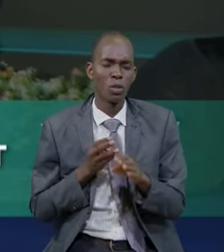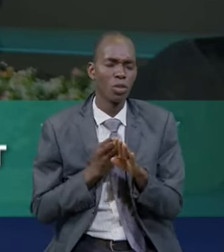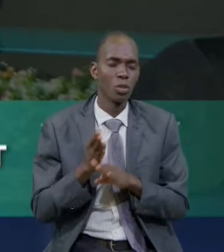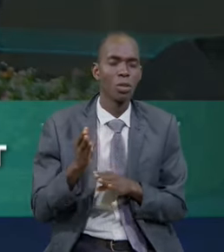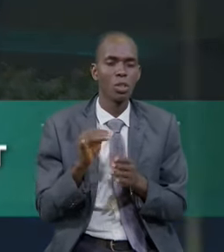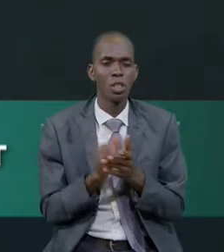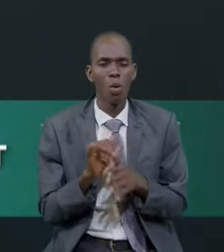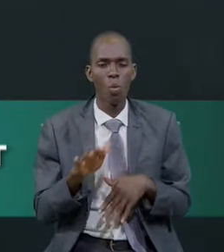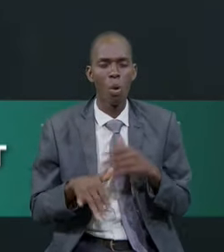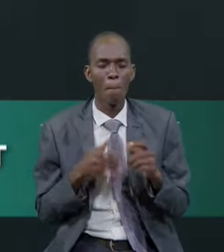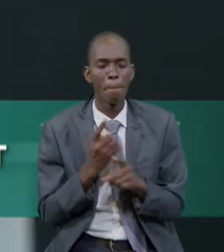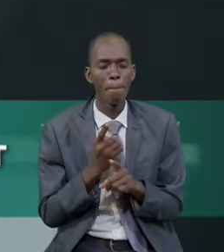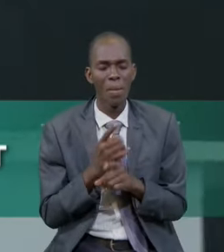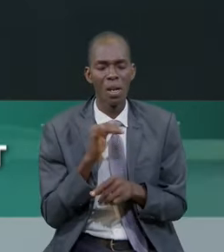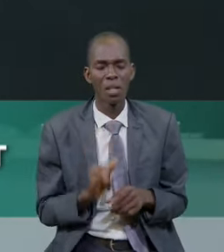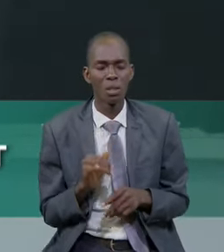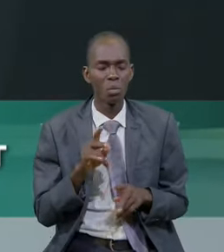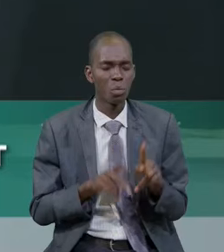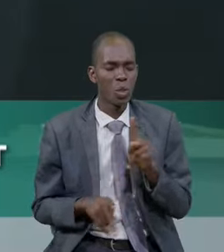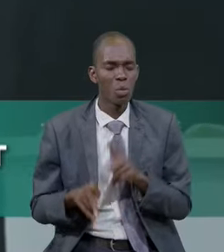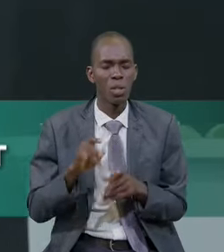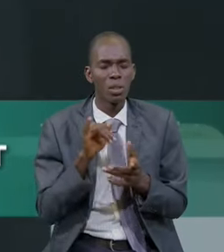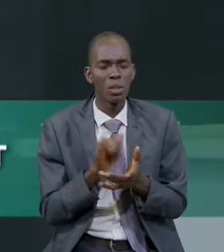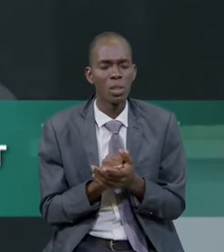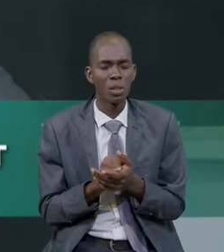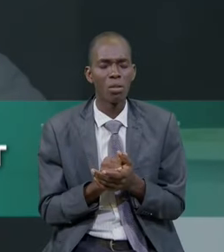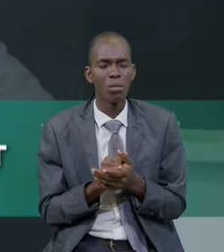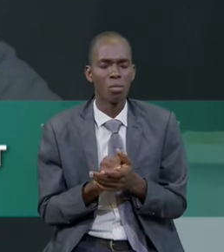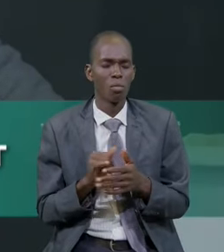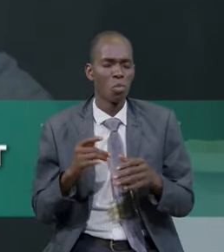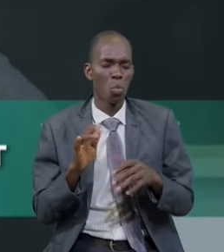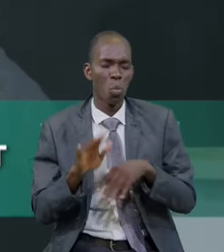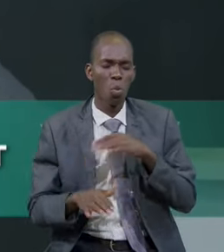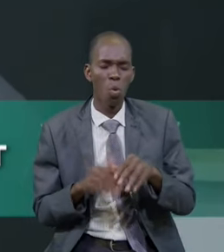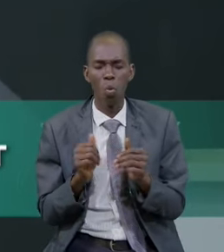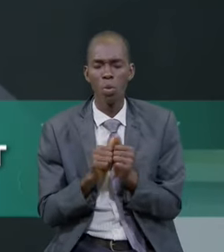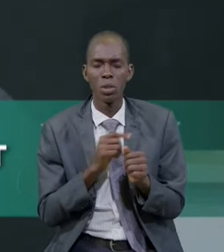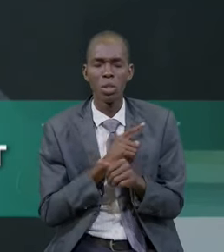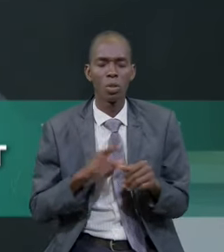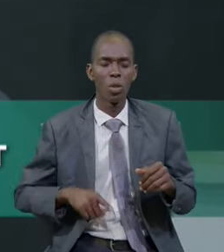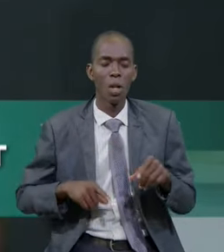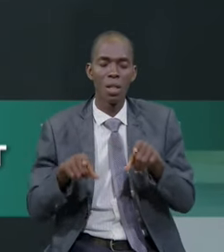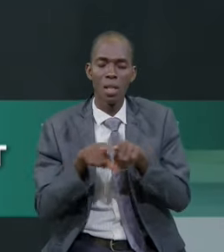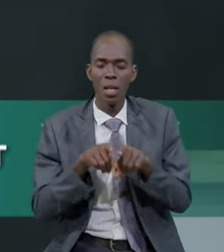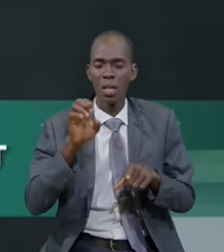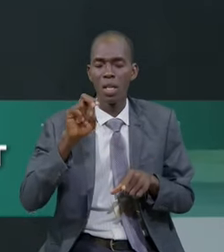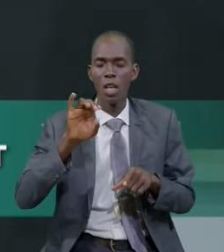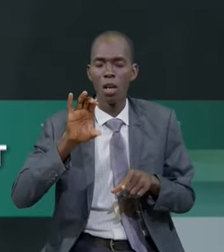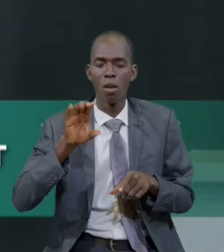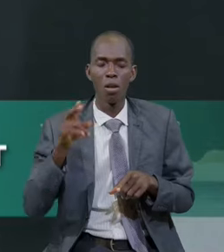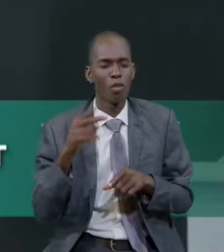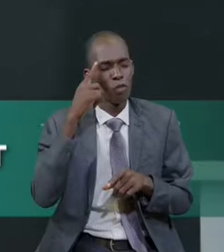pour ceux qui vont marcher droit, juste, et qui vont marcher avec le Seigneur comme Enoch pendant toute une année.